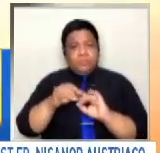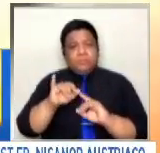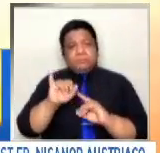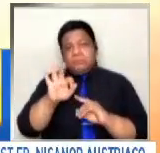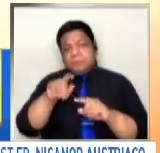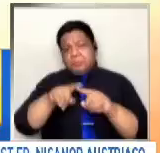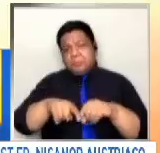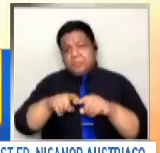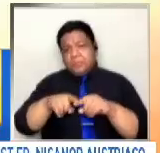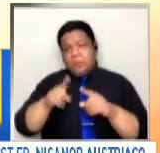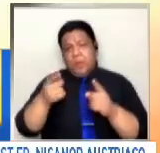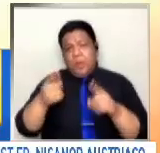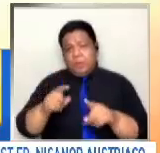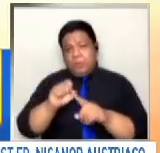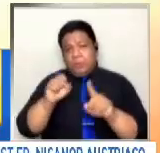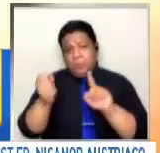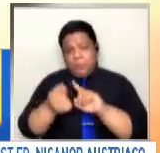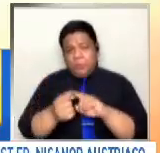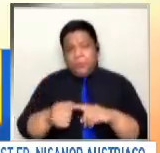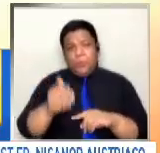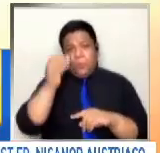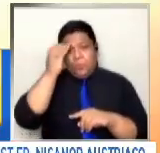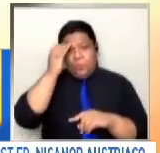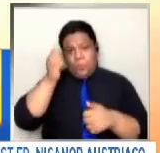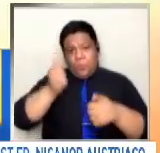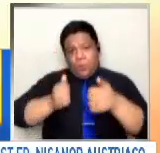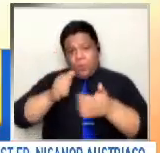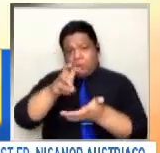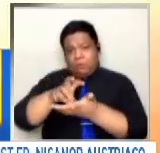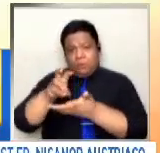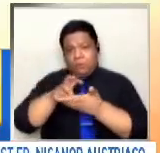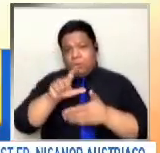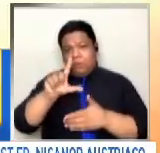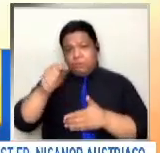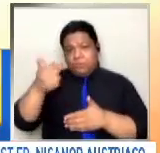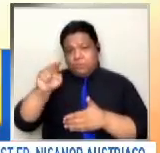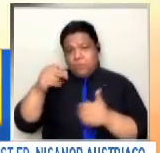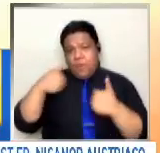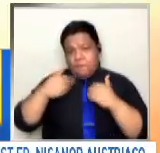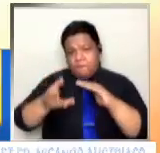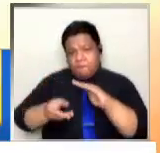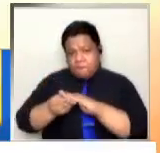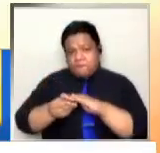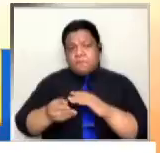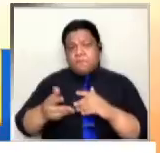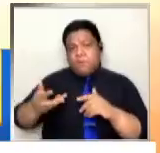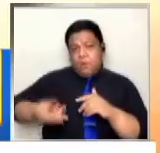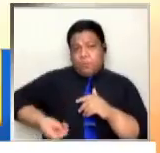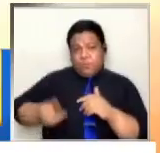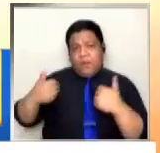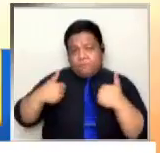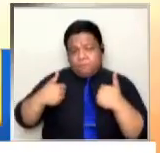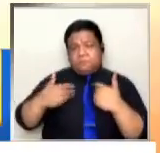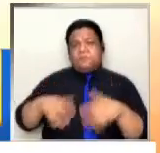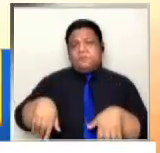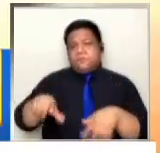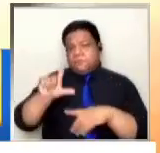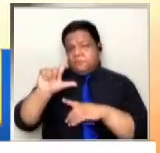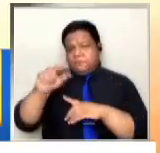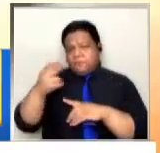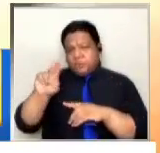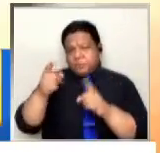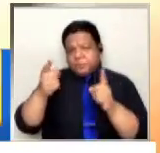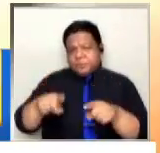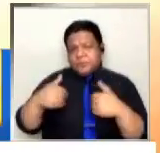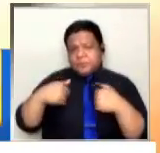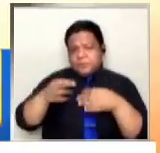yan. Alam namin kung saan LGUs nagkaroon ng corruption. Alam namin kung saan LGUs nagkaroon ng delay. At isasantabi